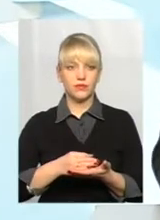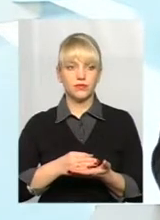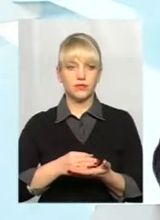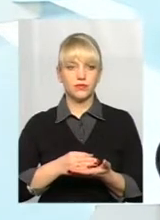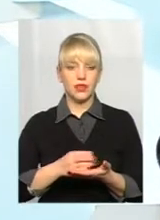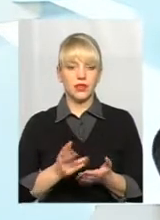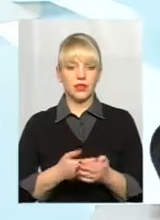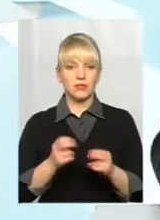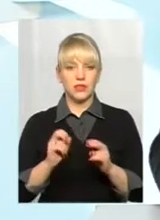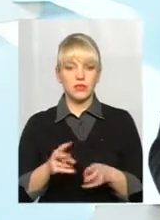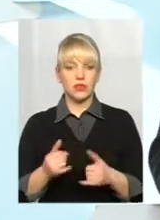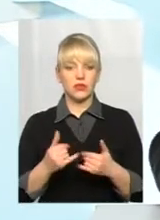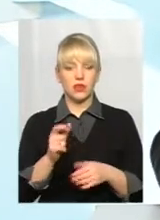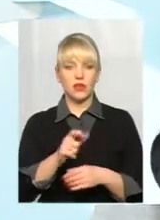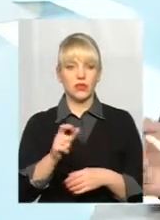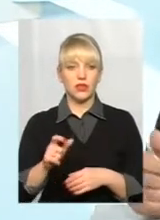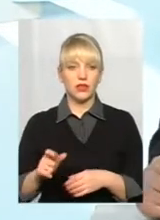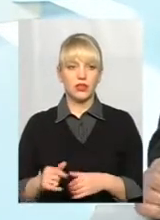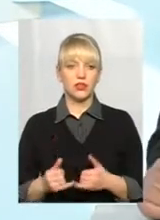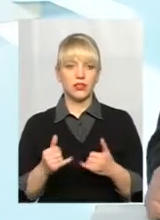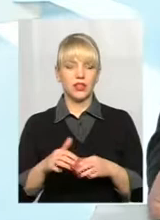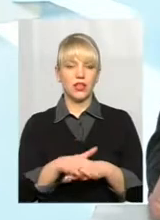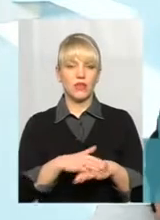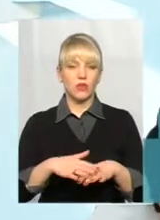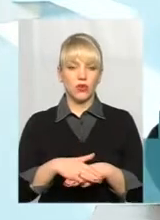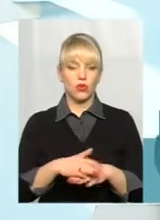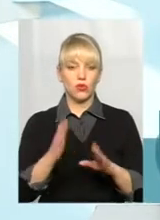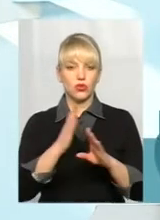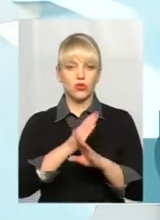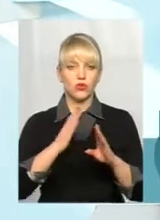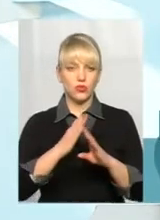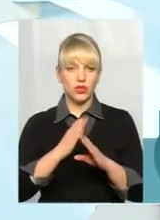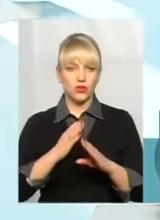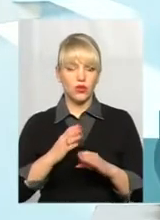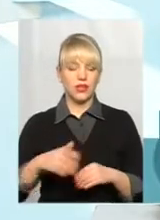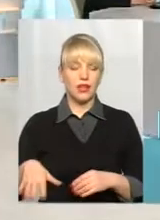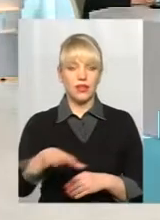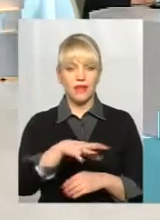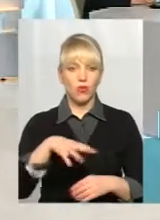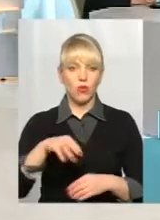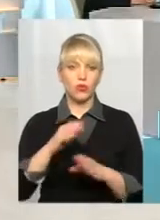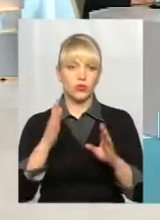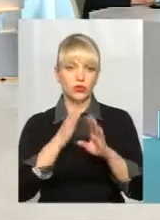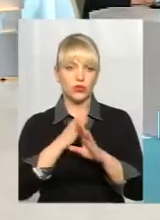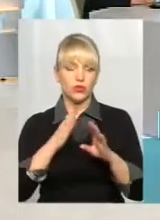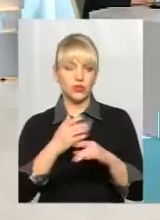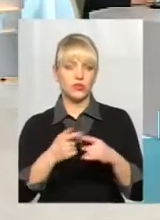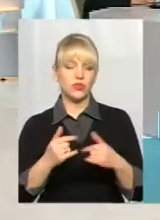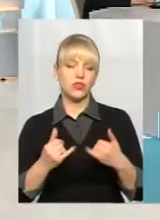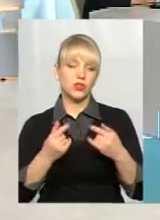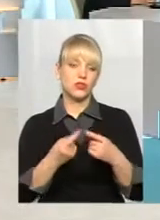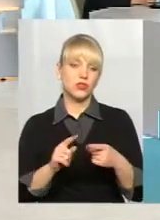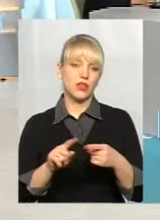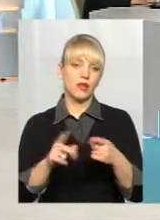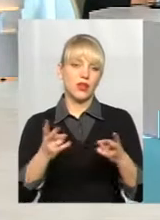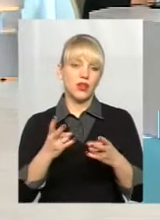скажімо, небезпеку і для громадян, і для навколишнього середовища. І для цього потрібні дуже